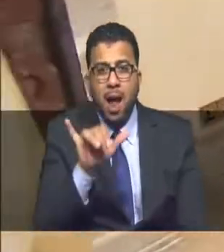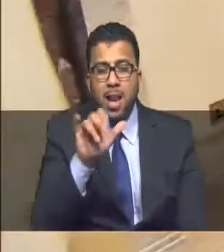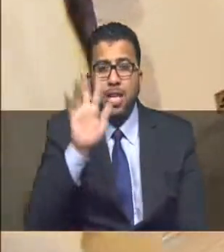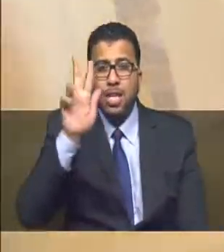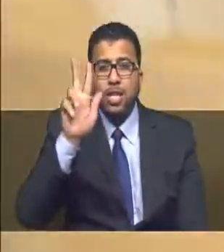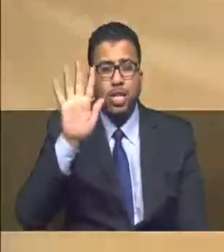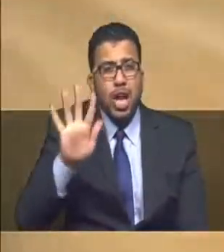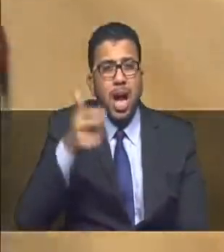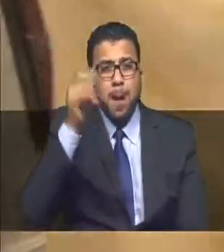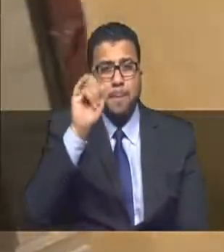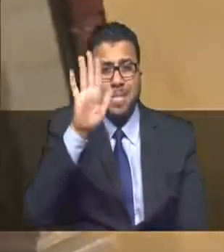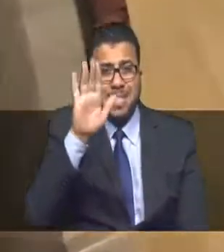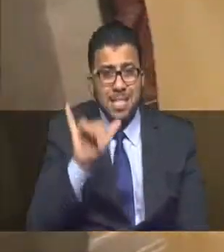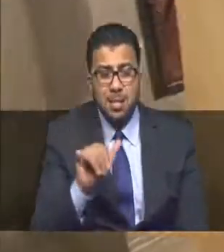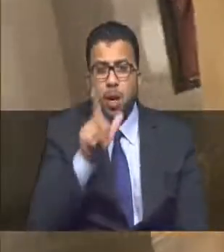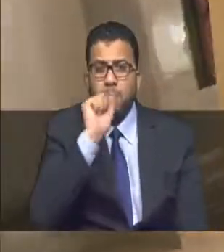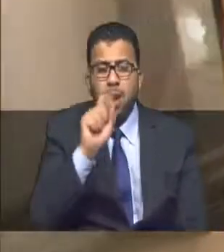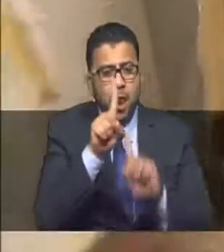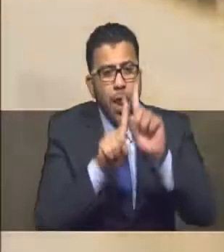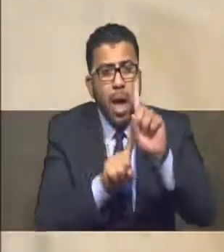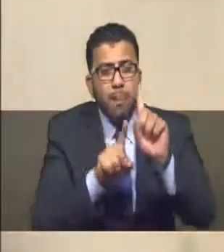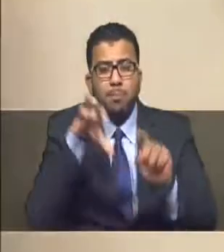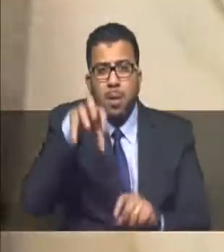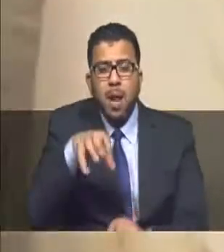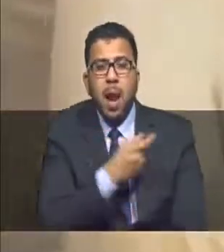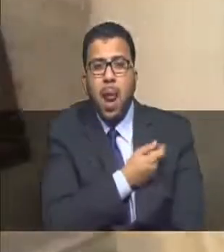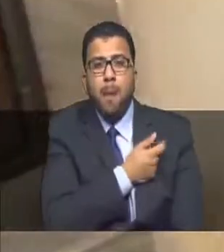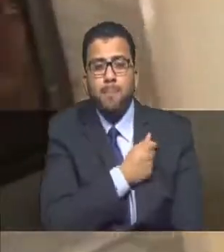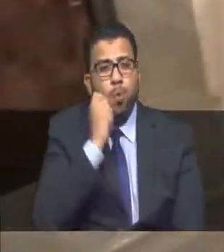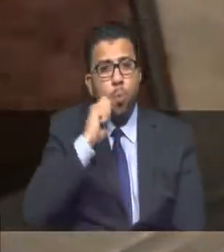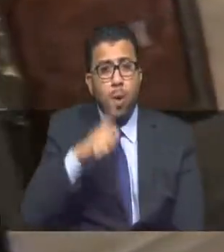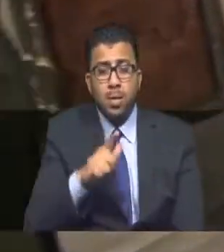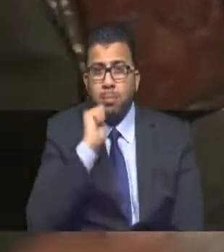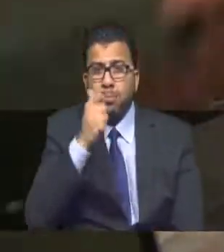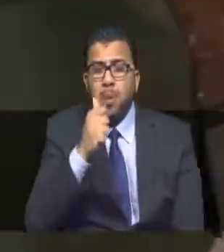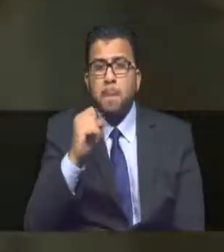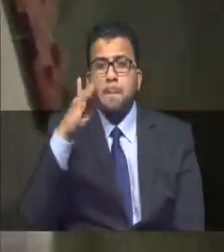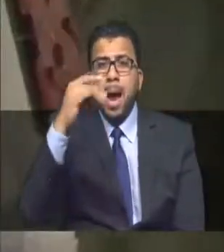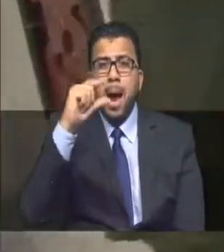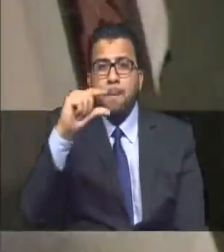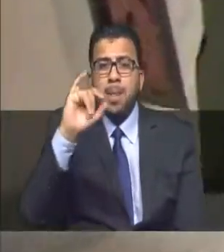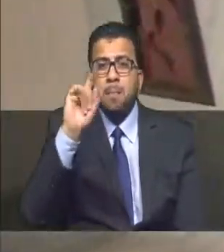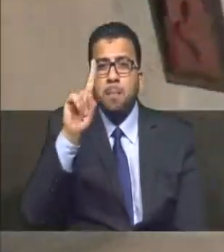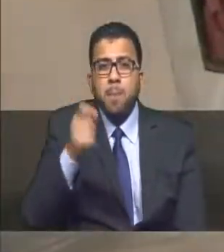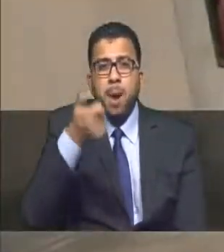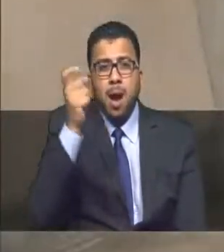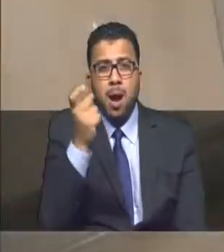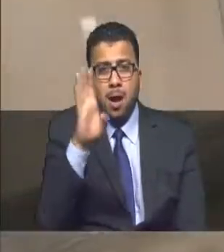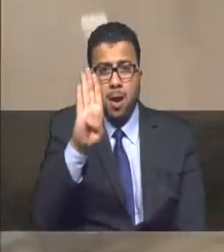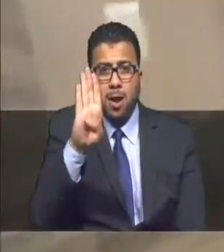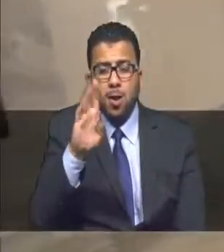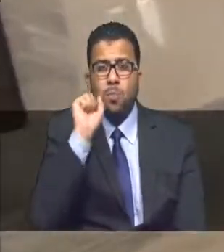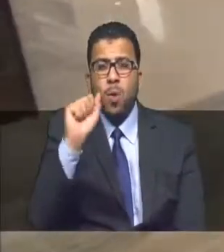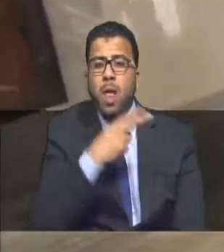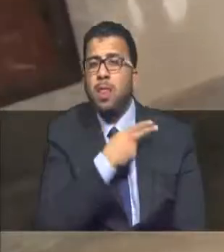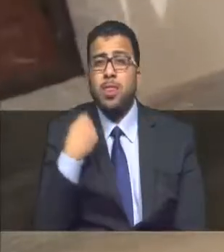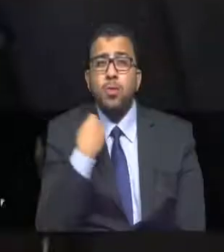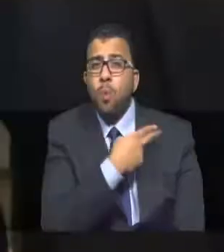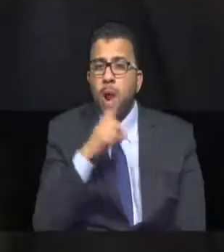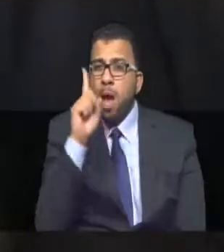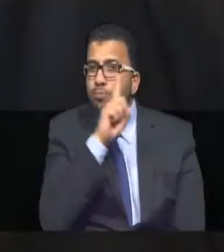الشامسي نائب الأمين العام للمجلس الأعلى للأمن الوطني، وسعادة محمد مبارك المزروعي وكيل ديوان ولي عهد